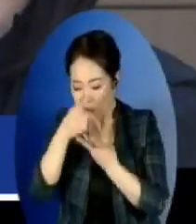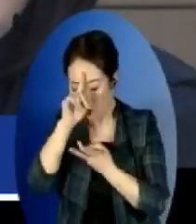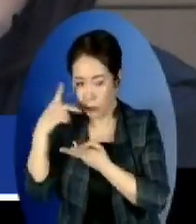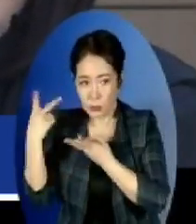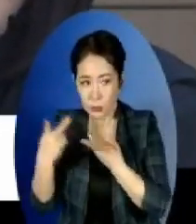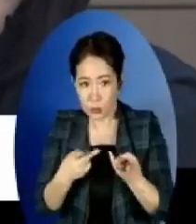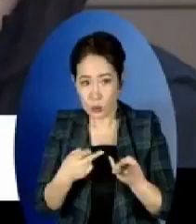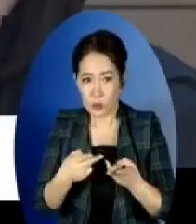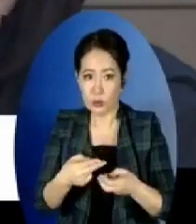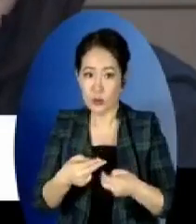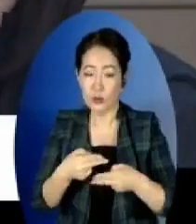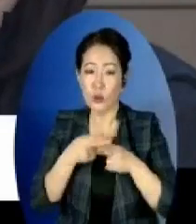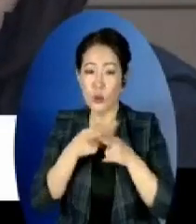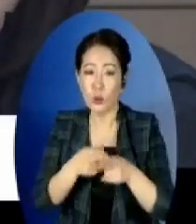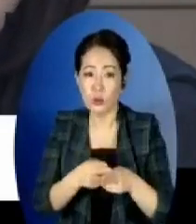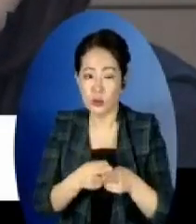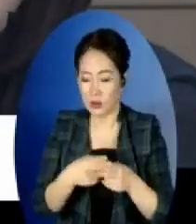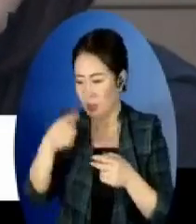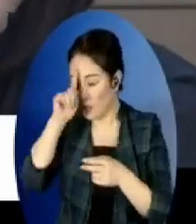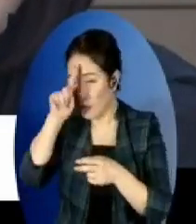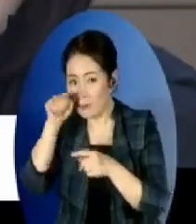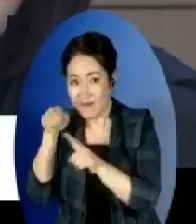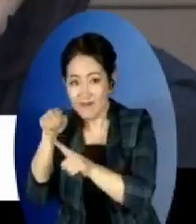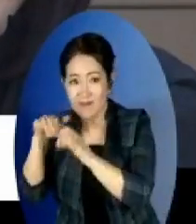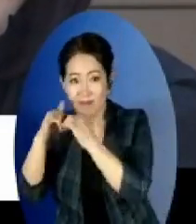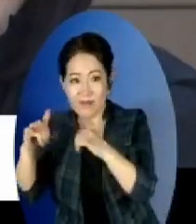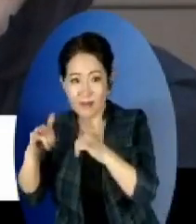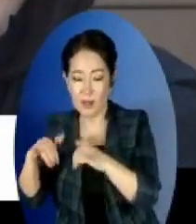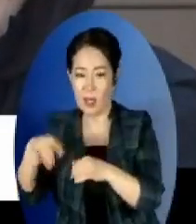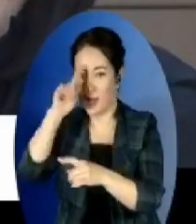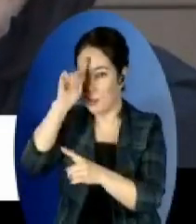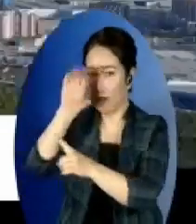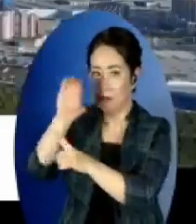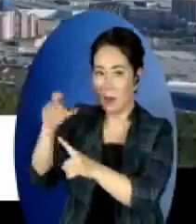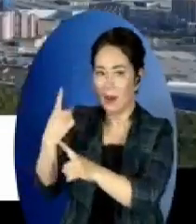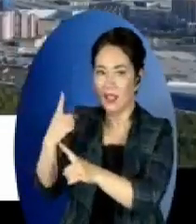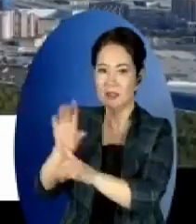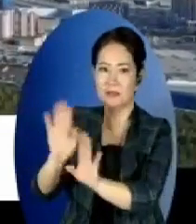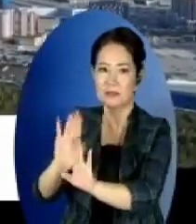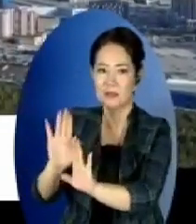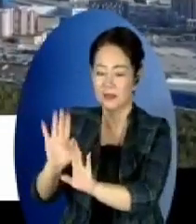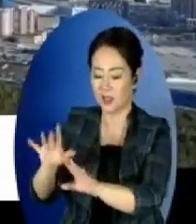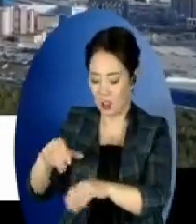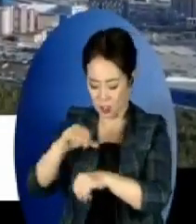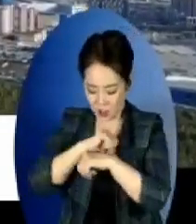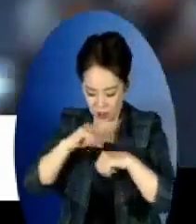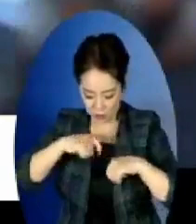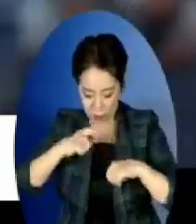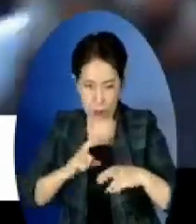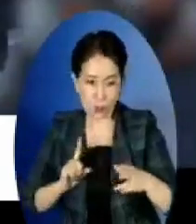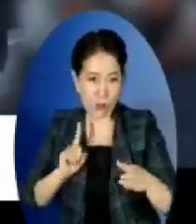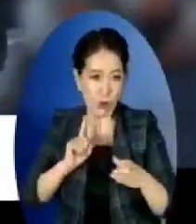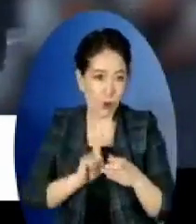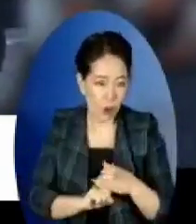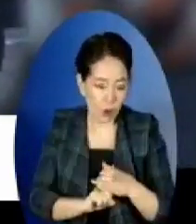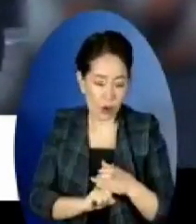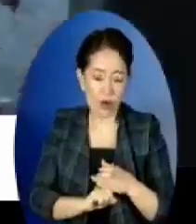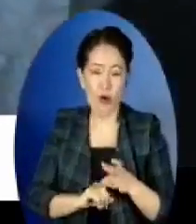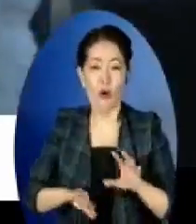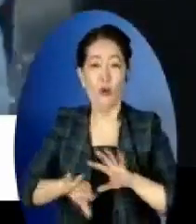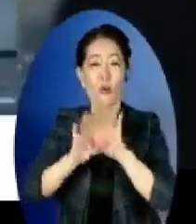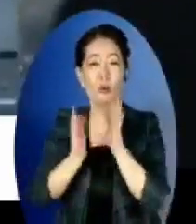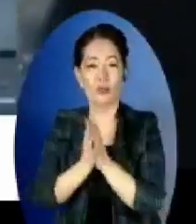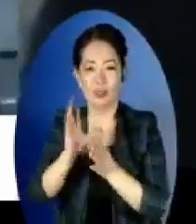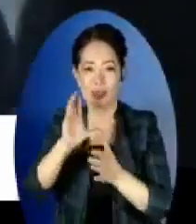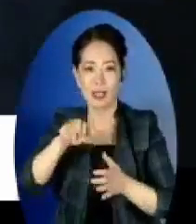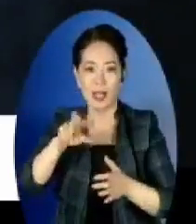тусламж үйлчилгээгээс ялгаатай үүнд ганцхан эмнэлгийн байгууллага оролцдоггүй. Иргэн та өөрөө мөн бусад салбарууд